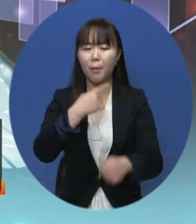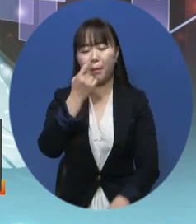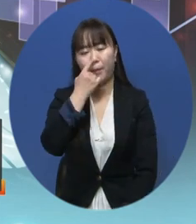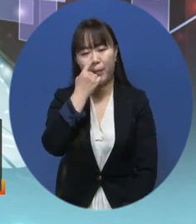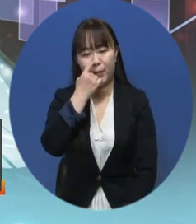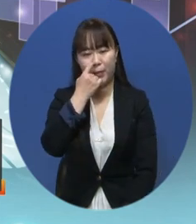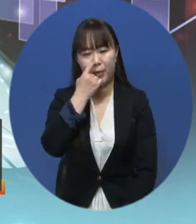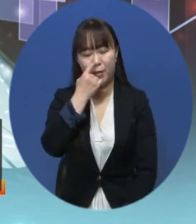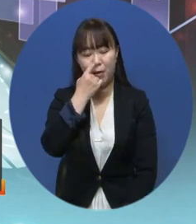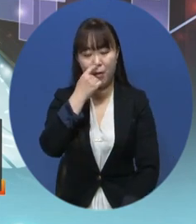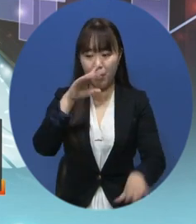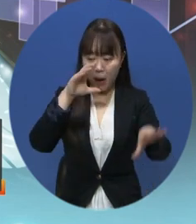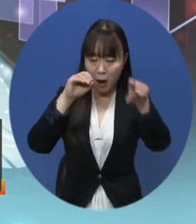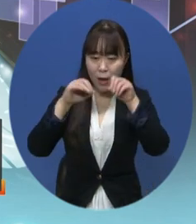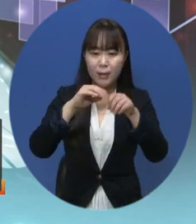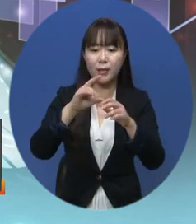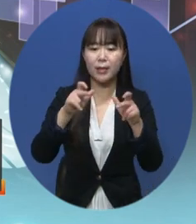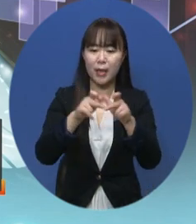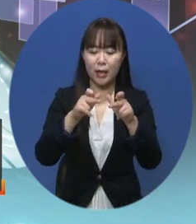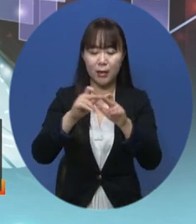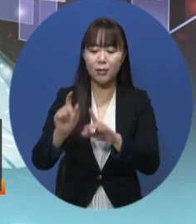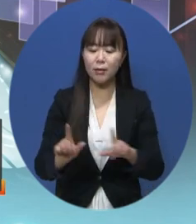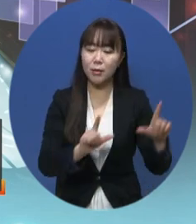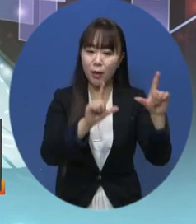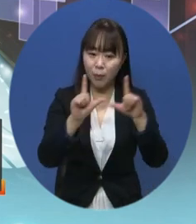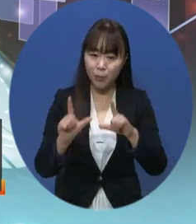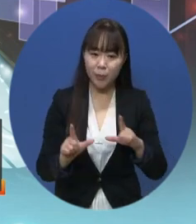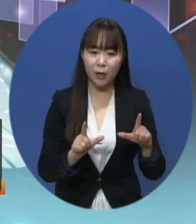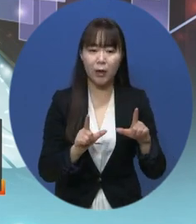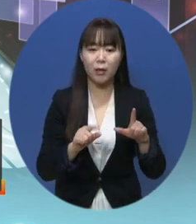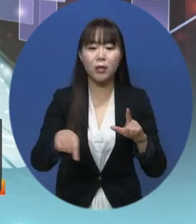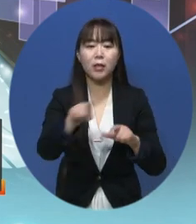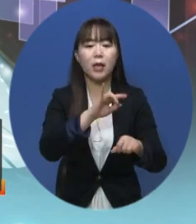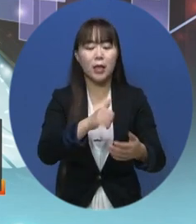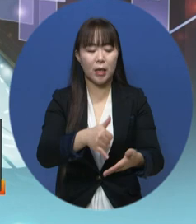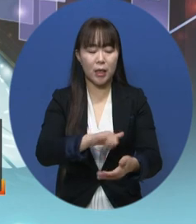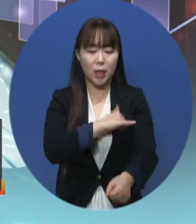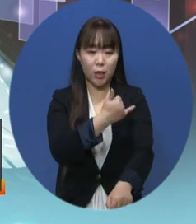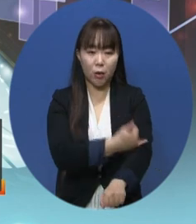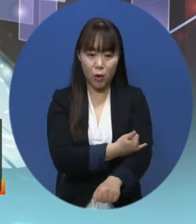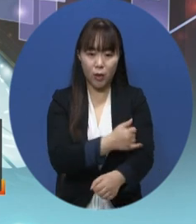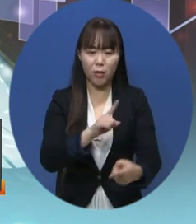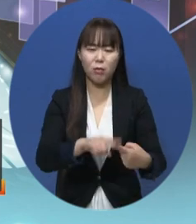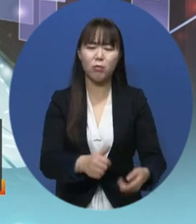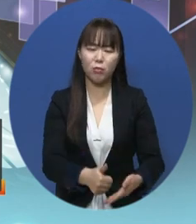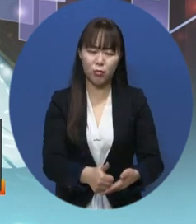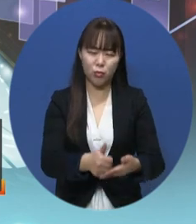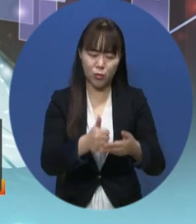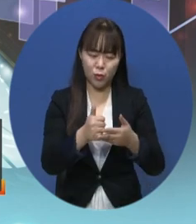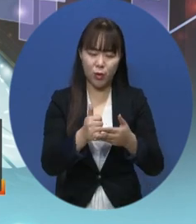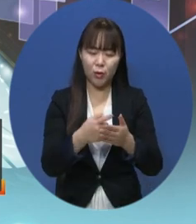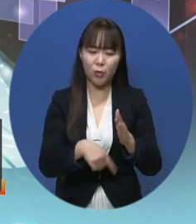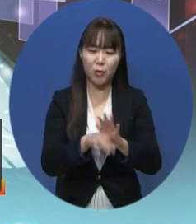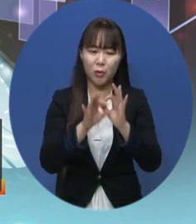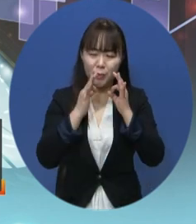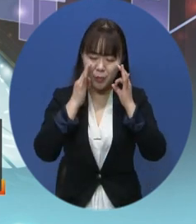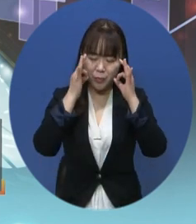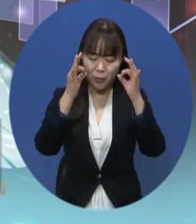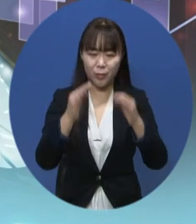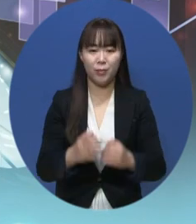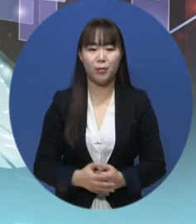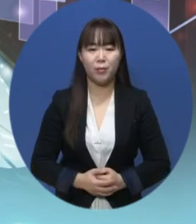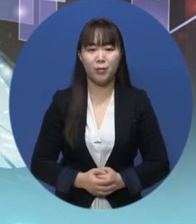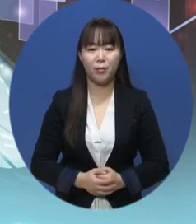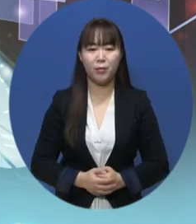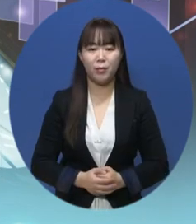자연스럽게 배우면서 장애인들의 삶과 그들의 인권을 존중하도록 노력해야 할